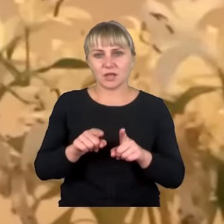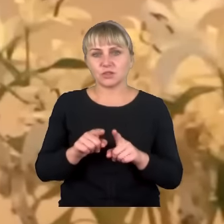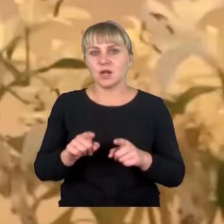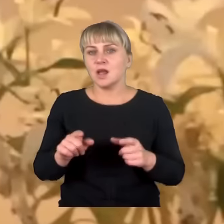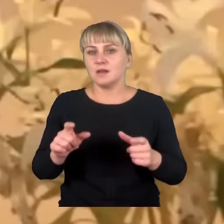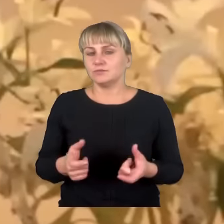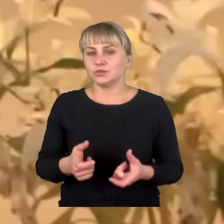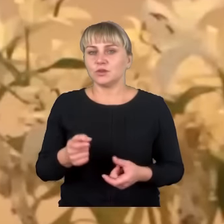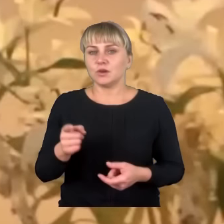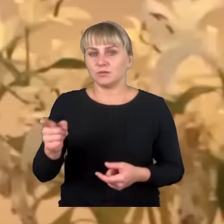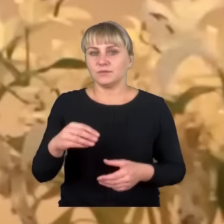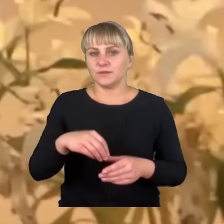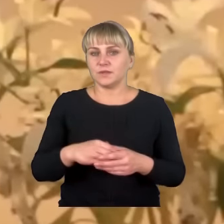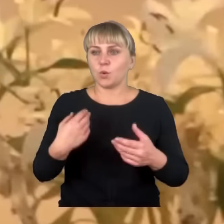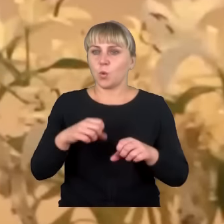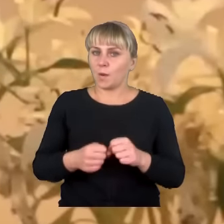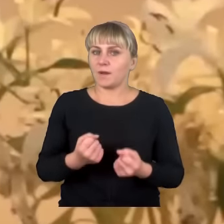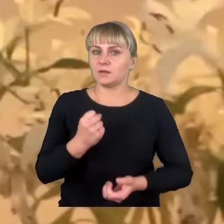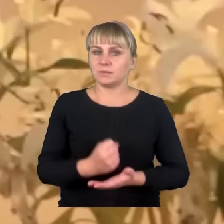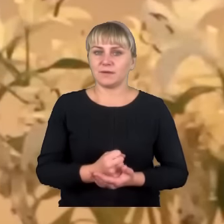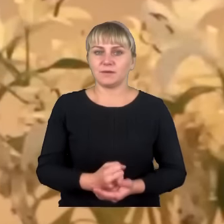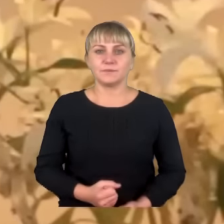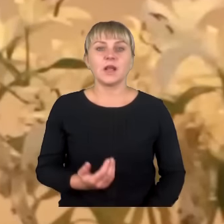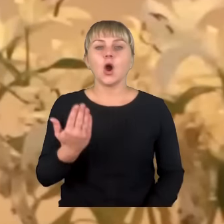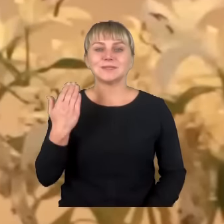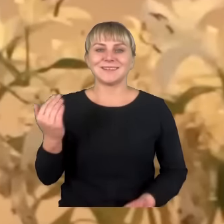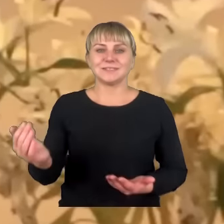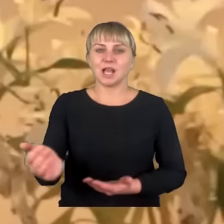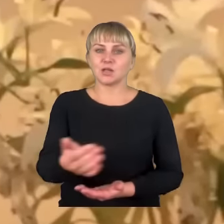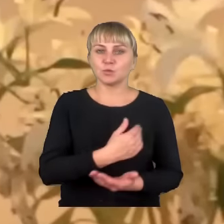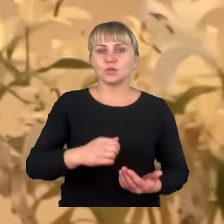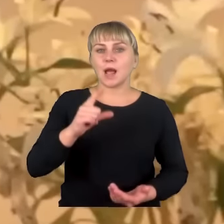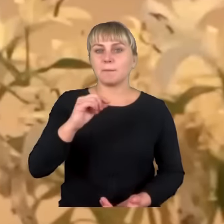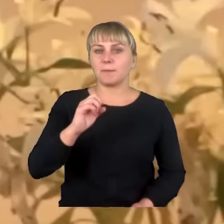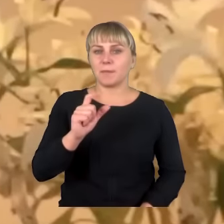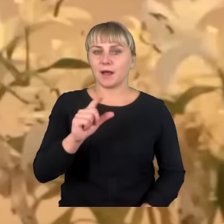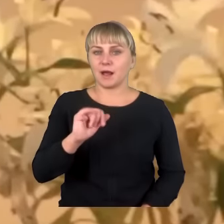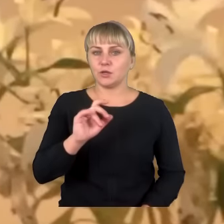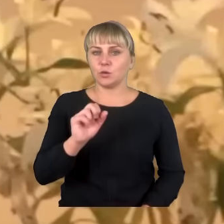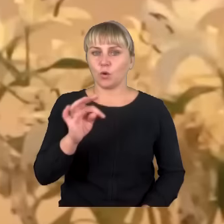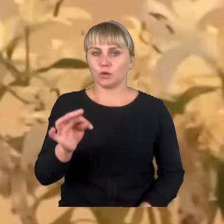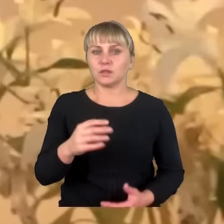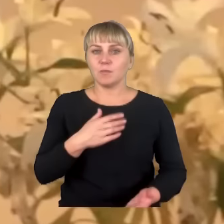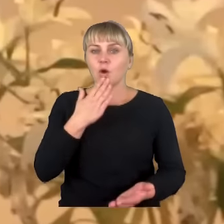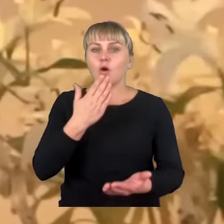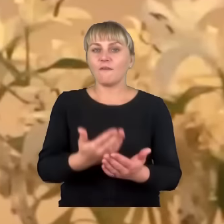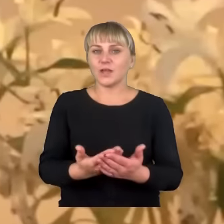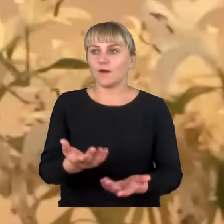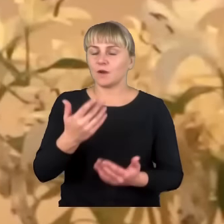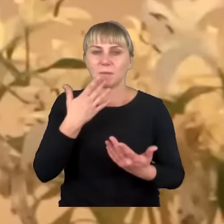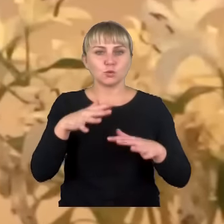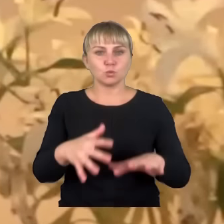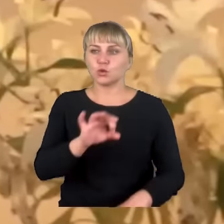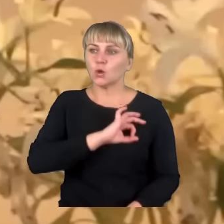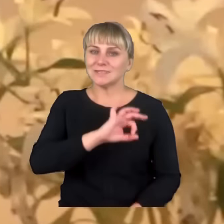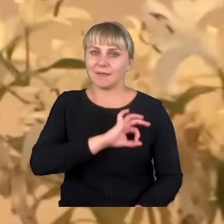że dochodzi do łamania prawa. No ostatnia chociażby zbiórka Janusza Palikota, gdzie Janusz Palikot oferował bardzo duże odsetki w zamian